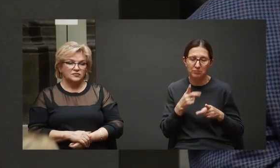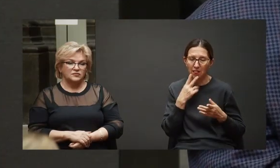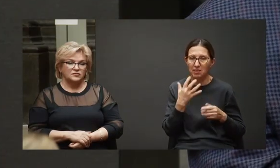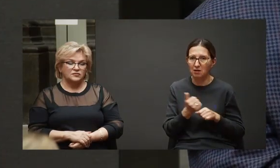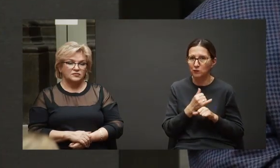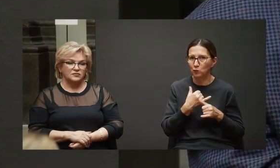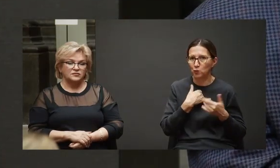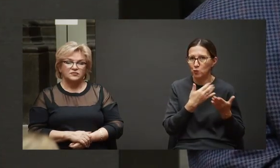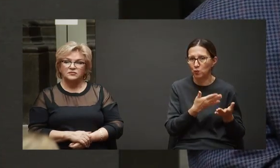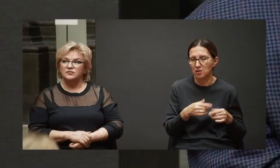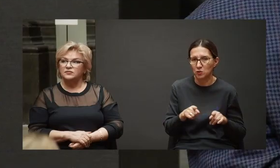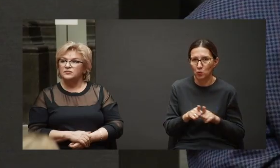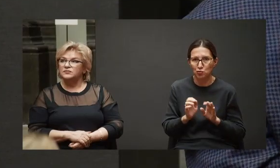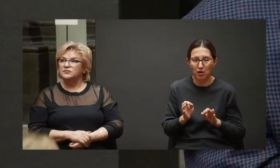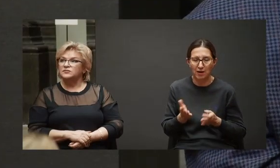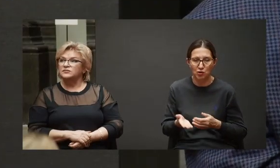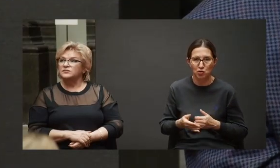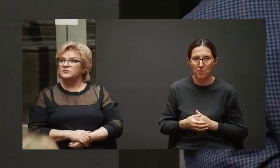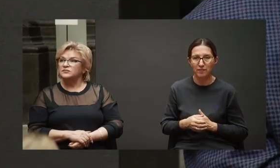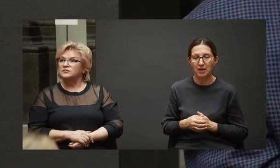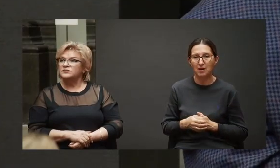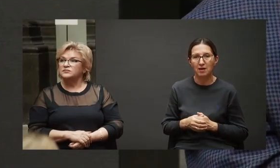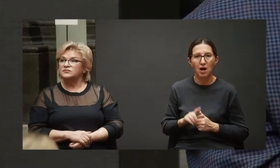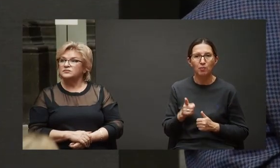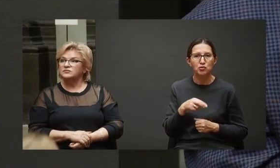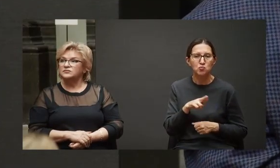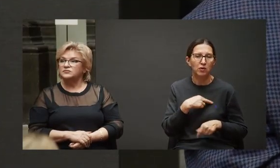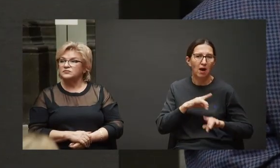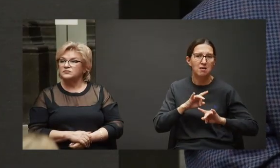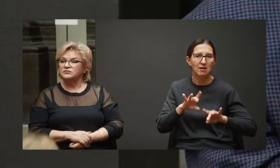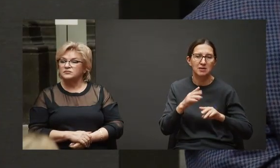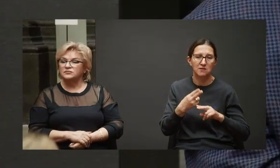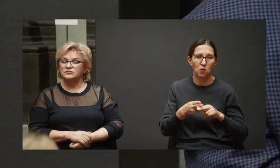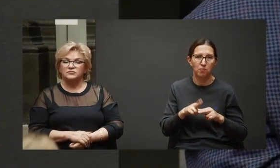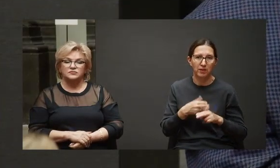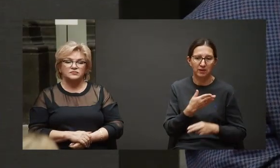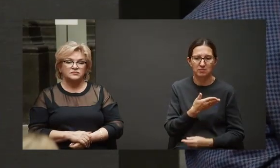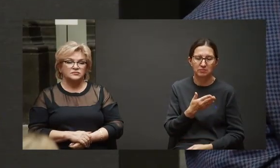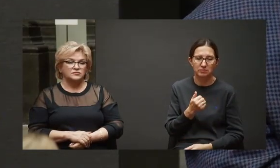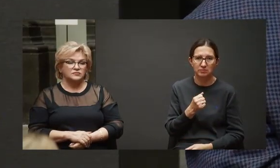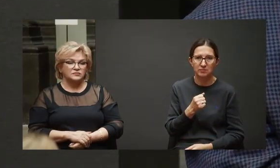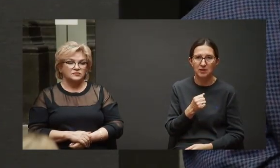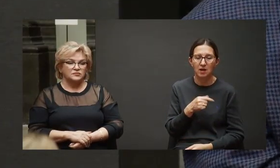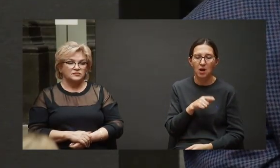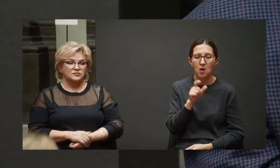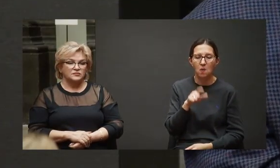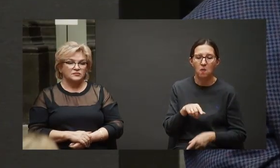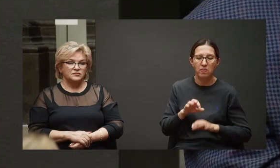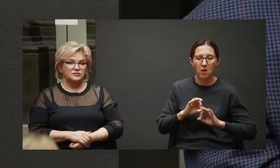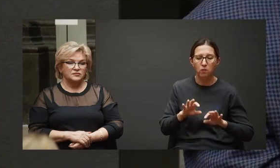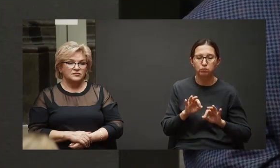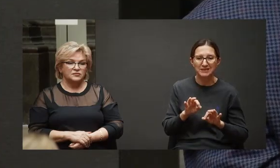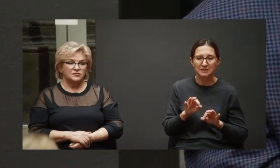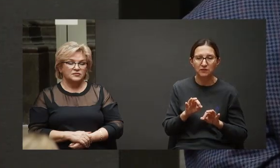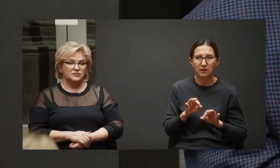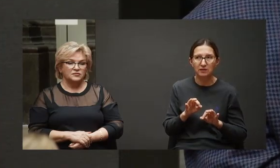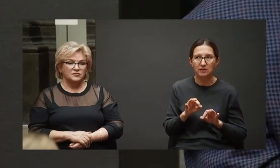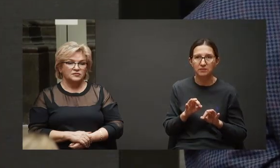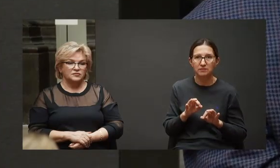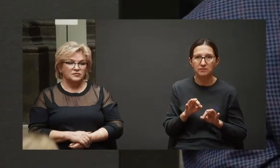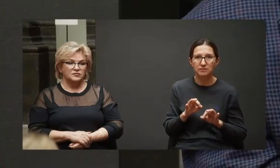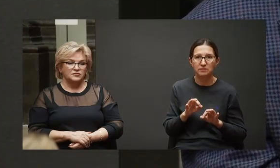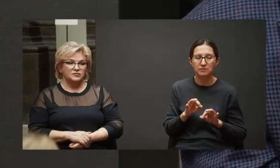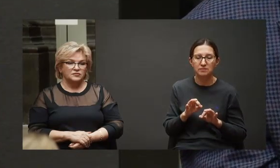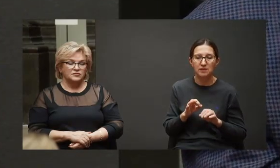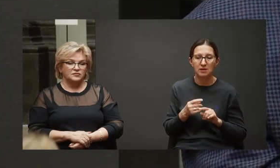конечно. Вот почему я рассказываю об этом. Винкельман описывает его в